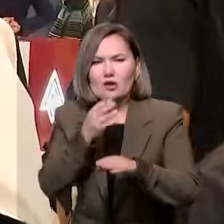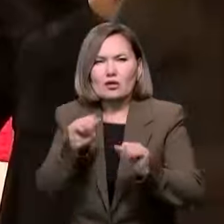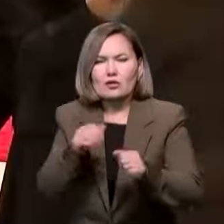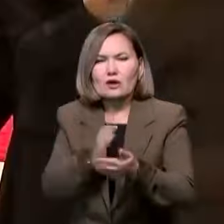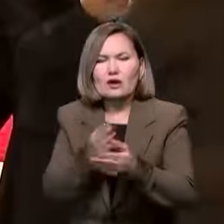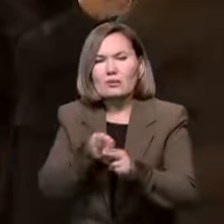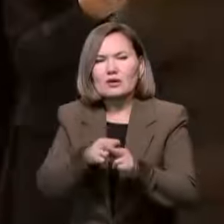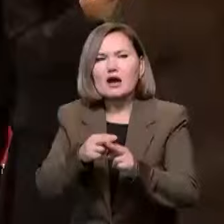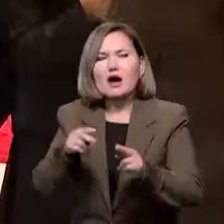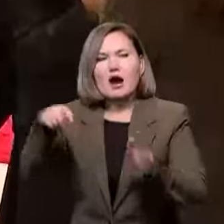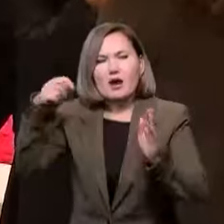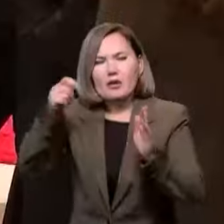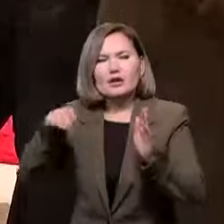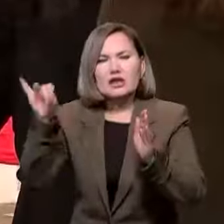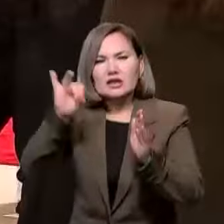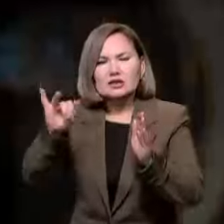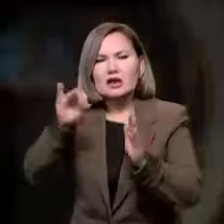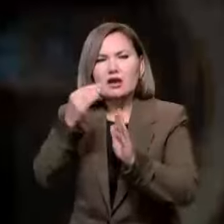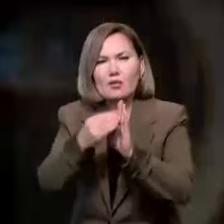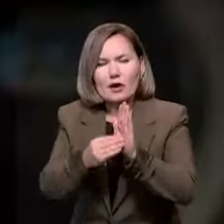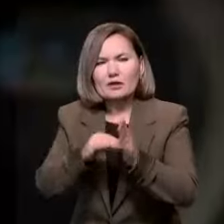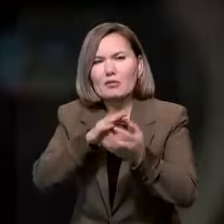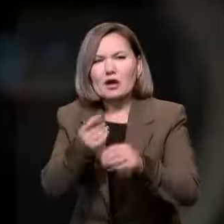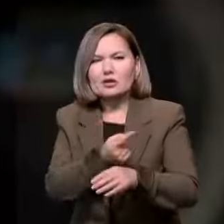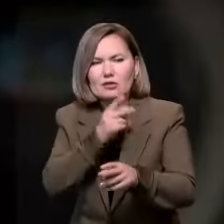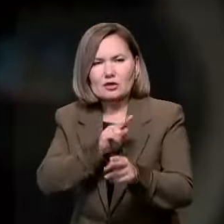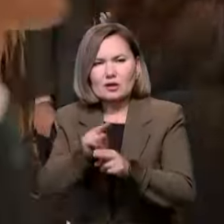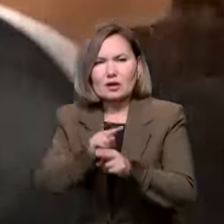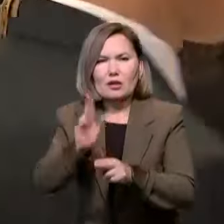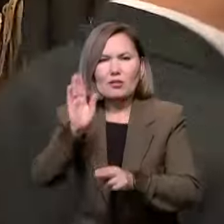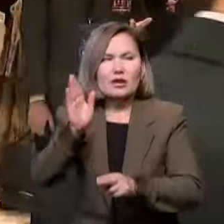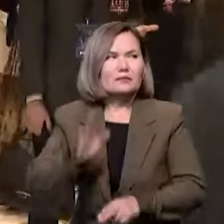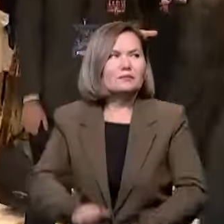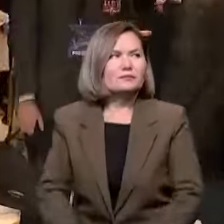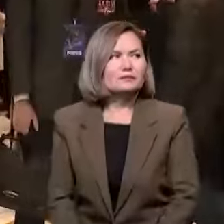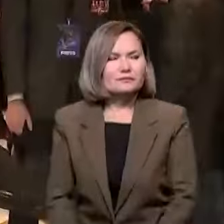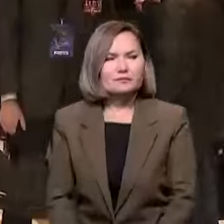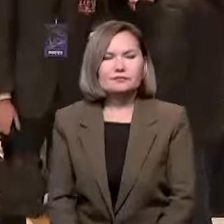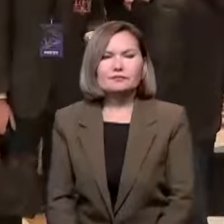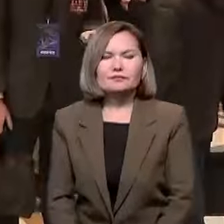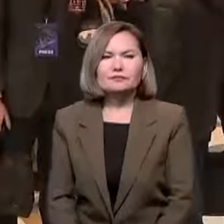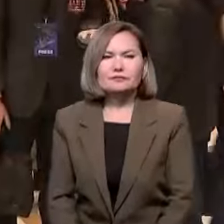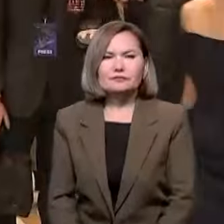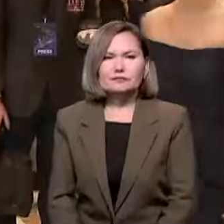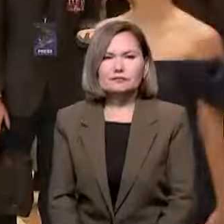продюсерлік, сценарий жазу және операторлық бойынша шеберлік сабақтары өтеді. Аршын Кемелжан, Сұлтан Бейсекенов, 24 кезет, Алматыдан.